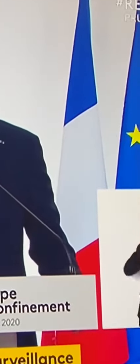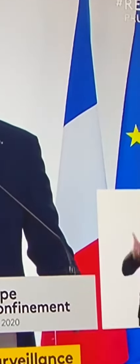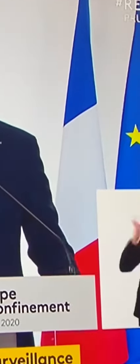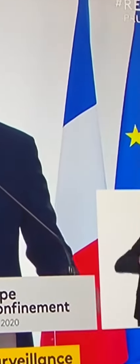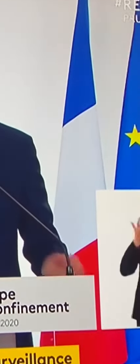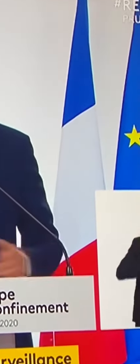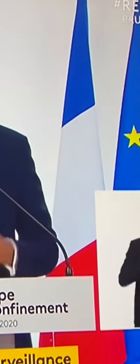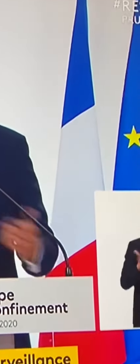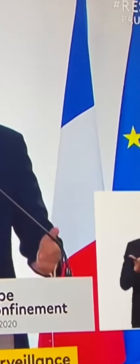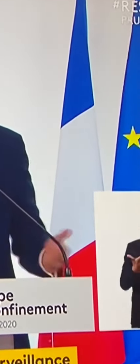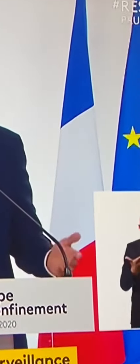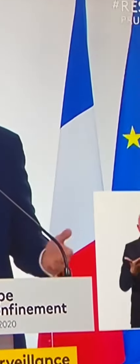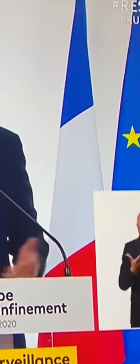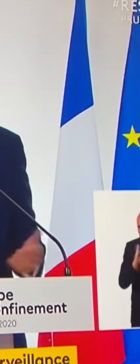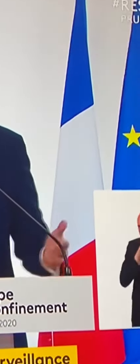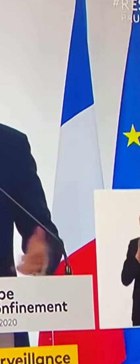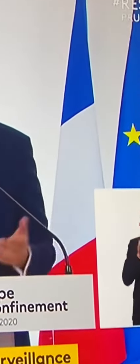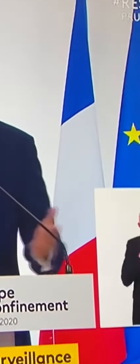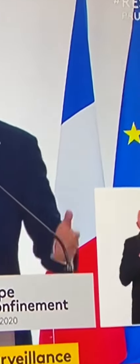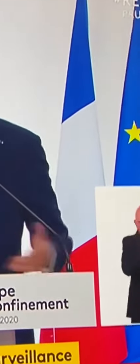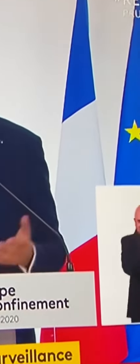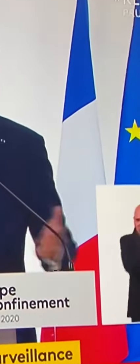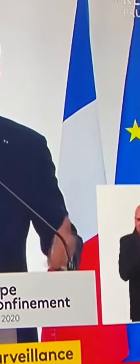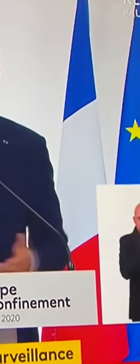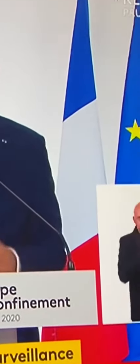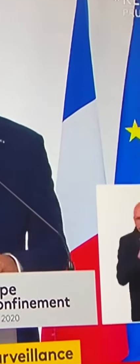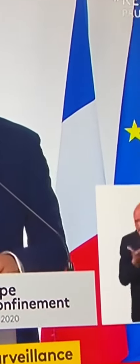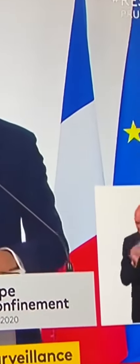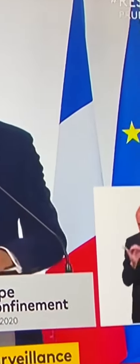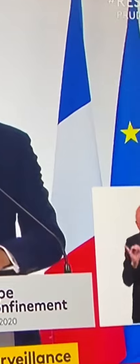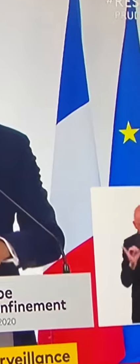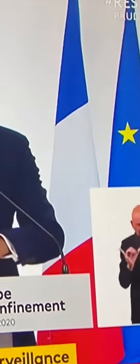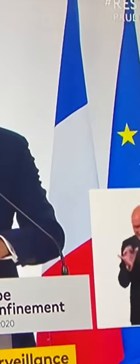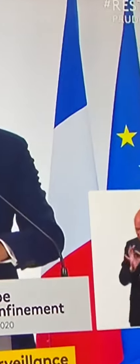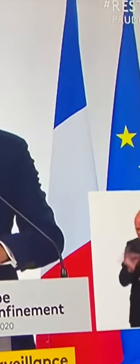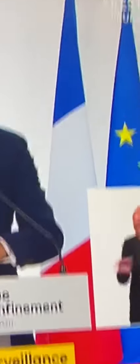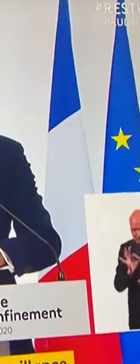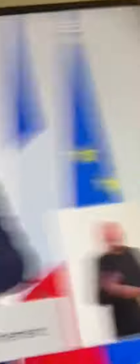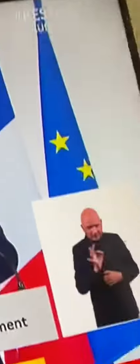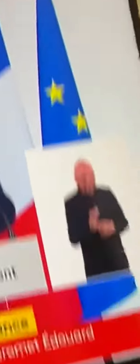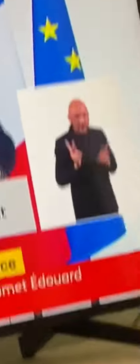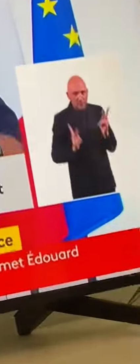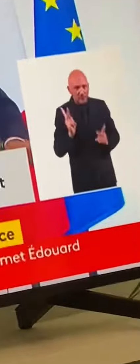public, ne peut dire ni à l'un ni à l'autre quelles étaient les personnes autour de lui.